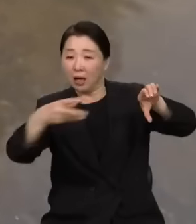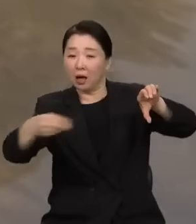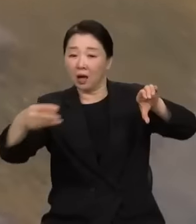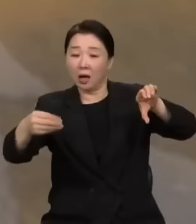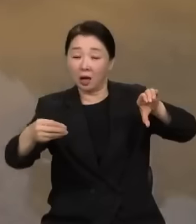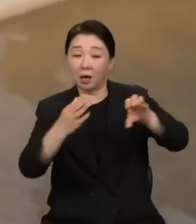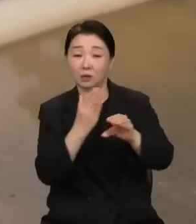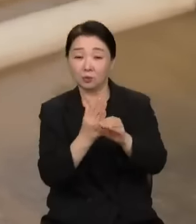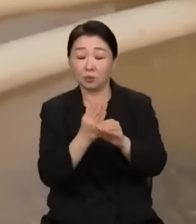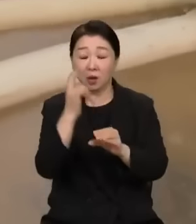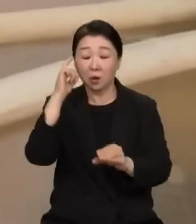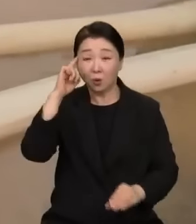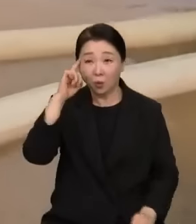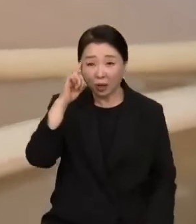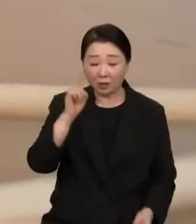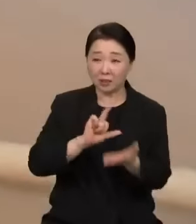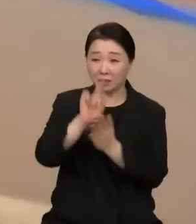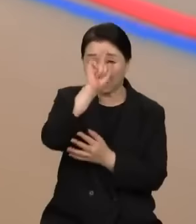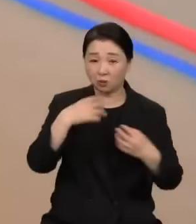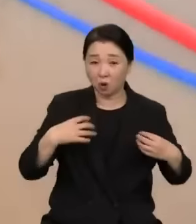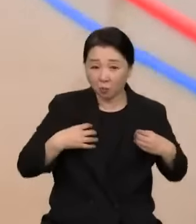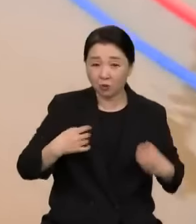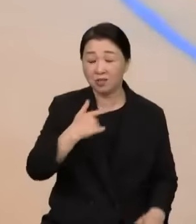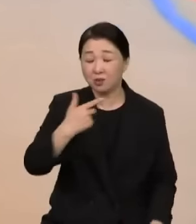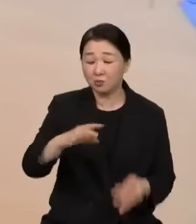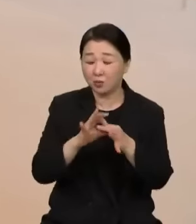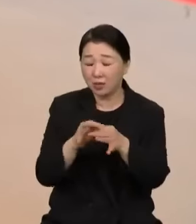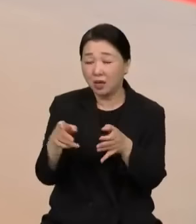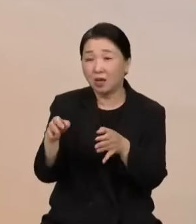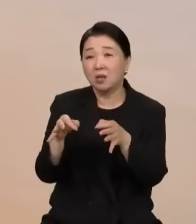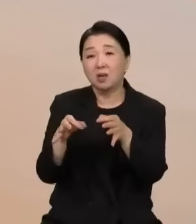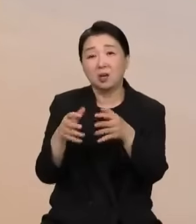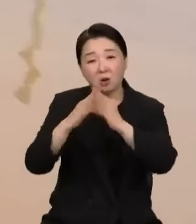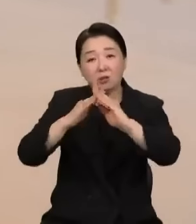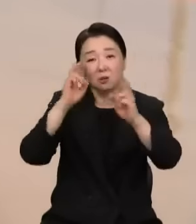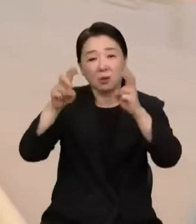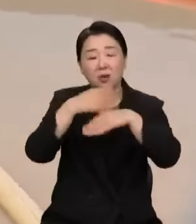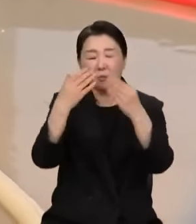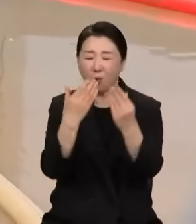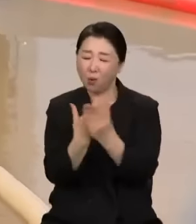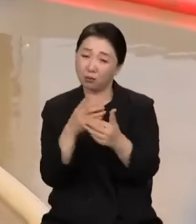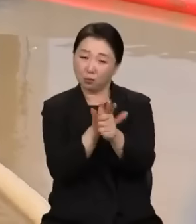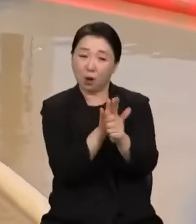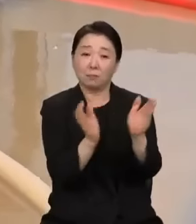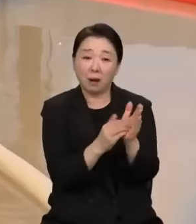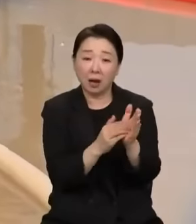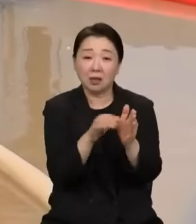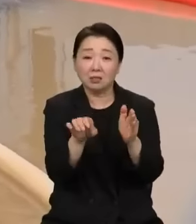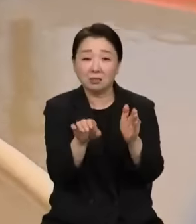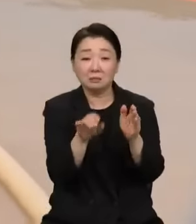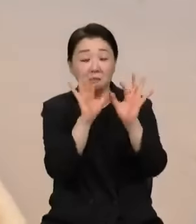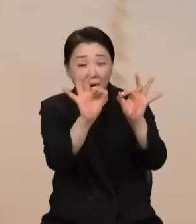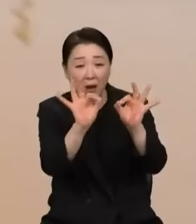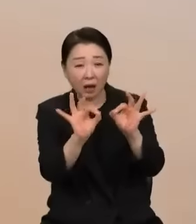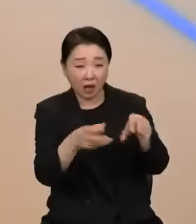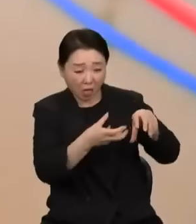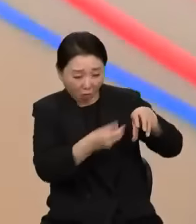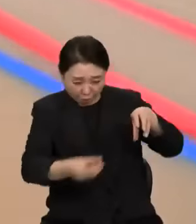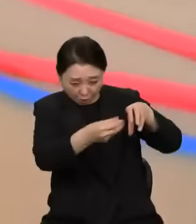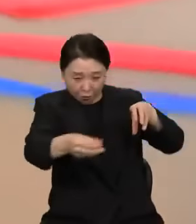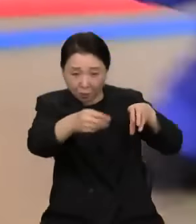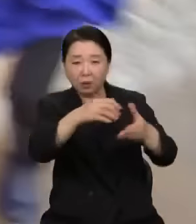뭐 소방, 지자체, 소식 듣고 달려온 인근 건설업체 할 것 없이 다 손을 붙대서 아, 지금 얼추 보이는 것만 한